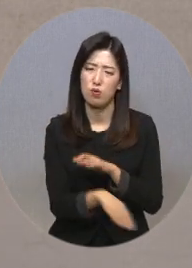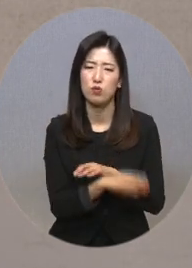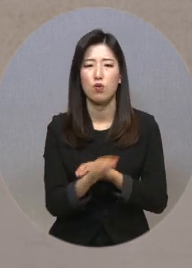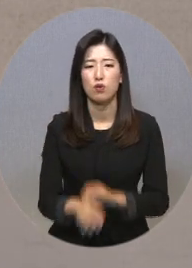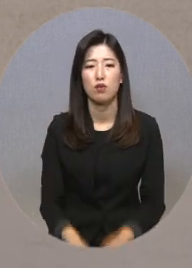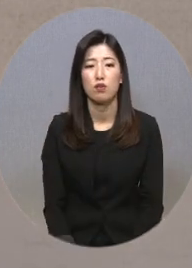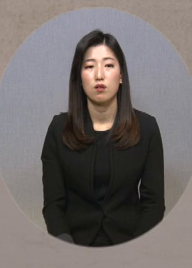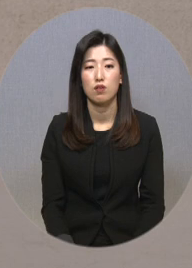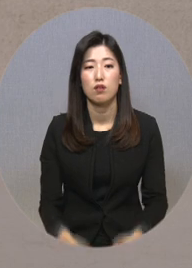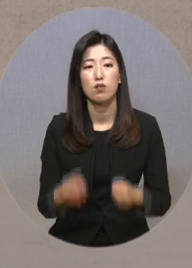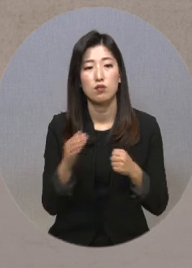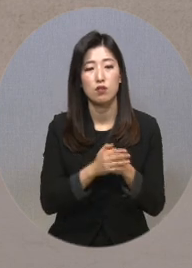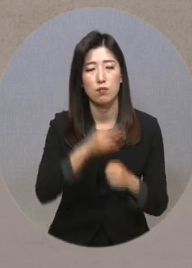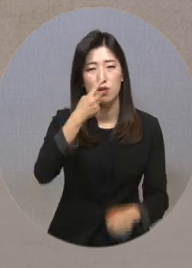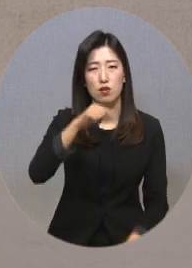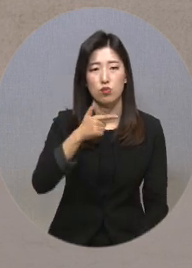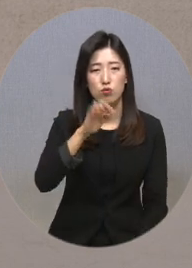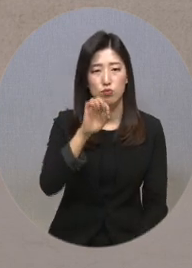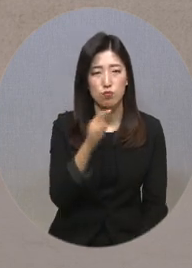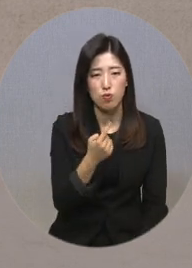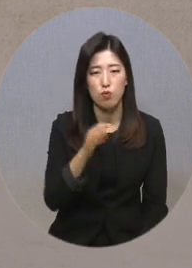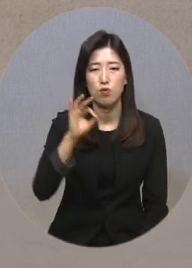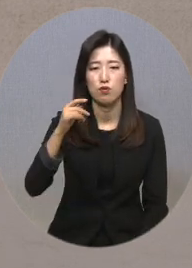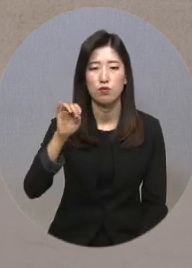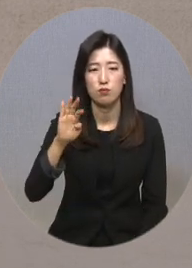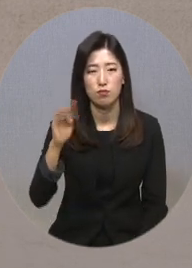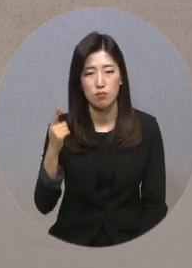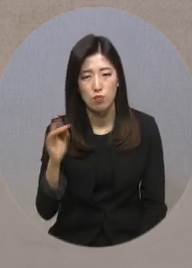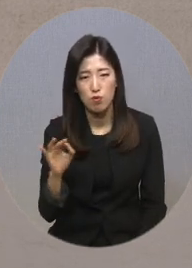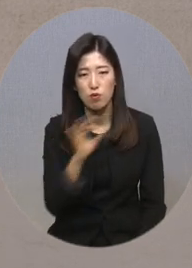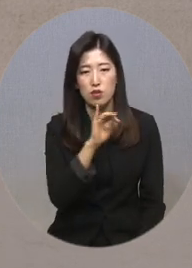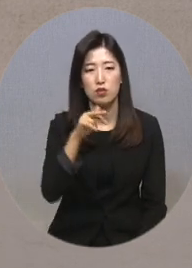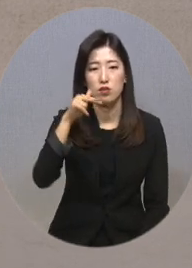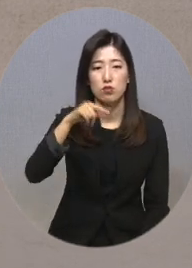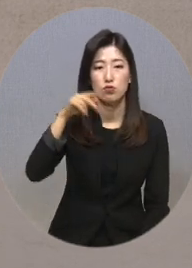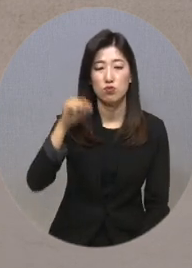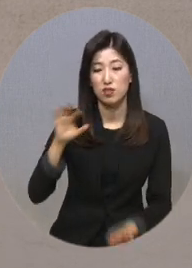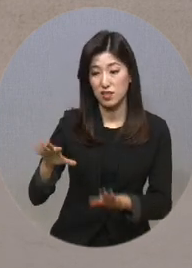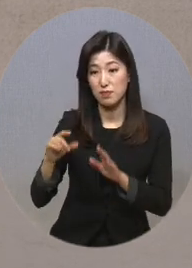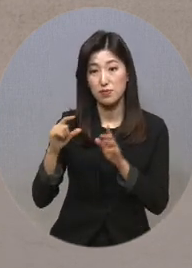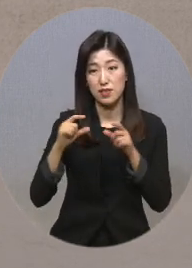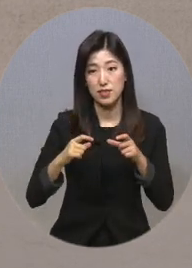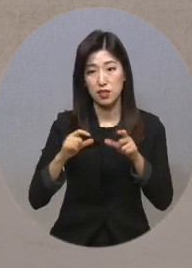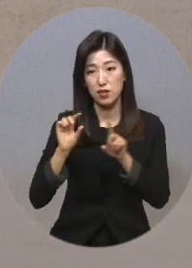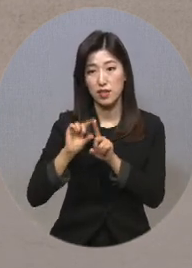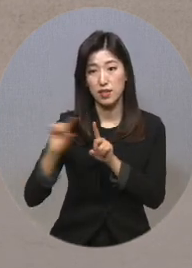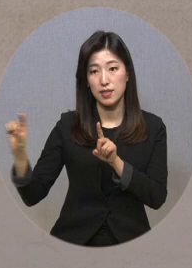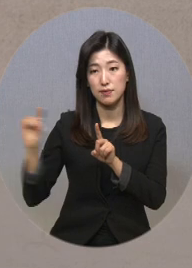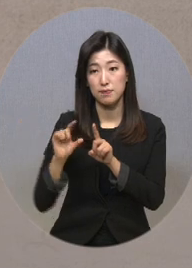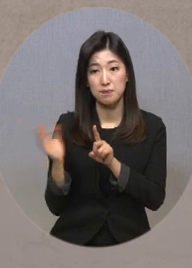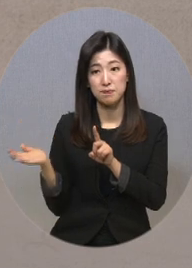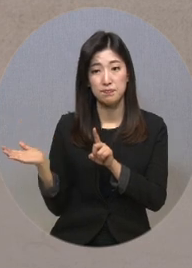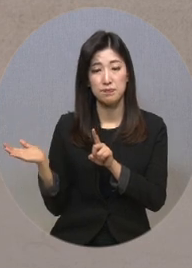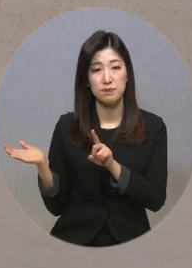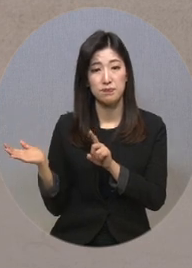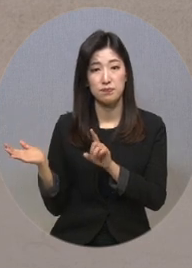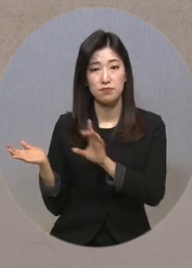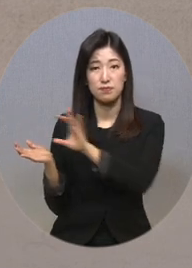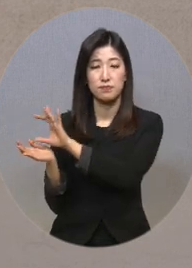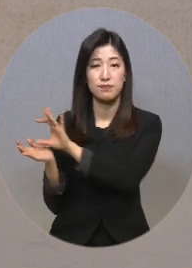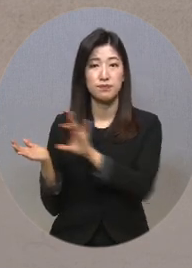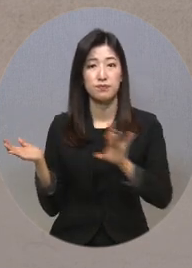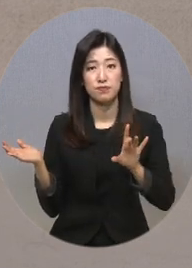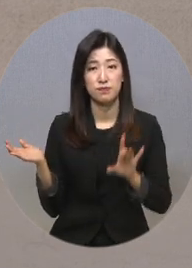둔포나 은봉, 영인, 인주, 선장, 도고, 신창,